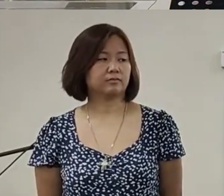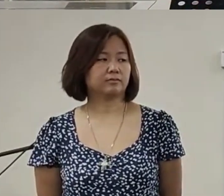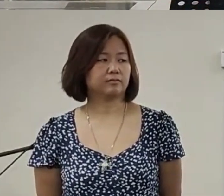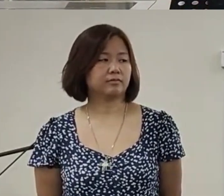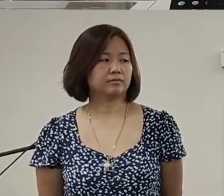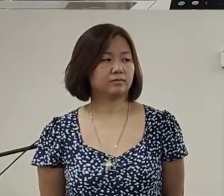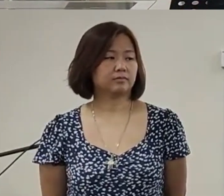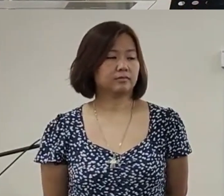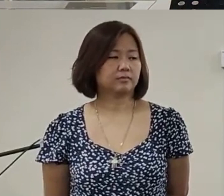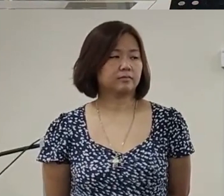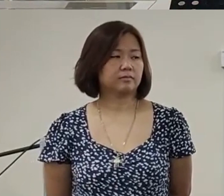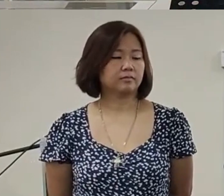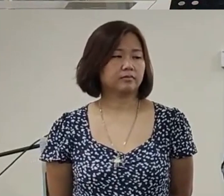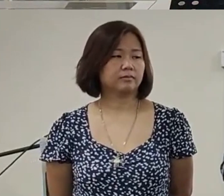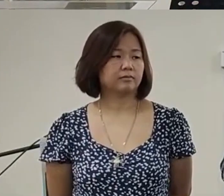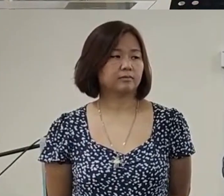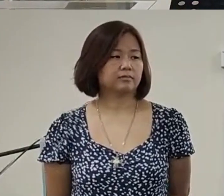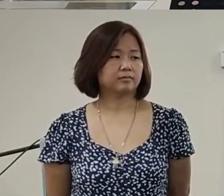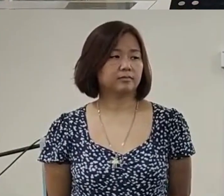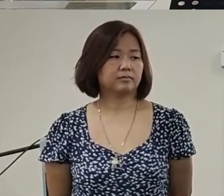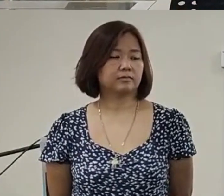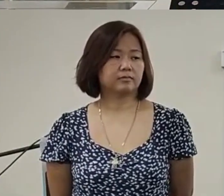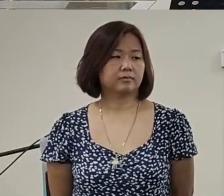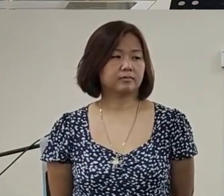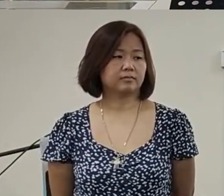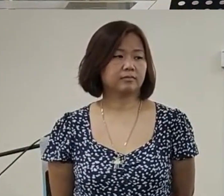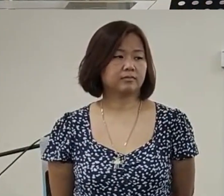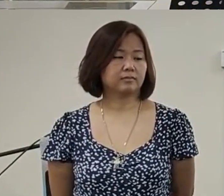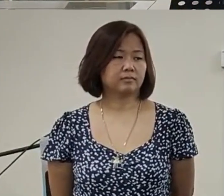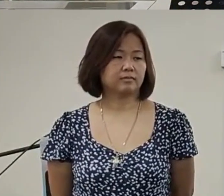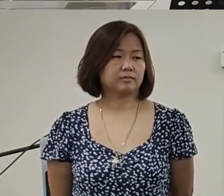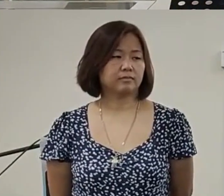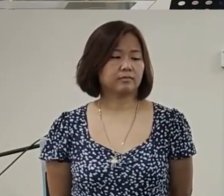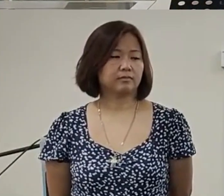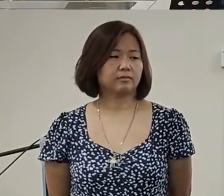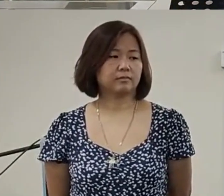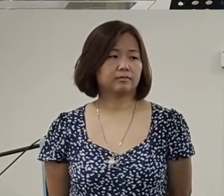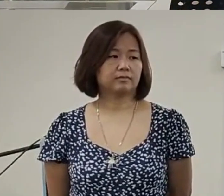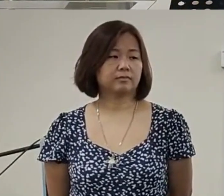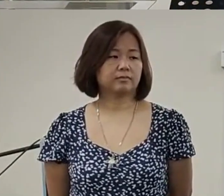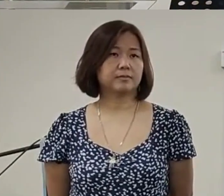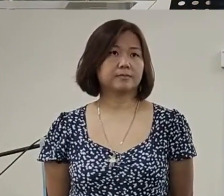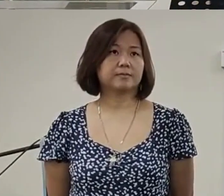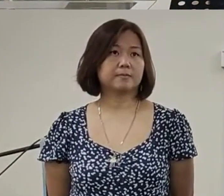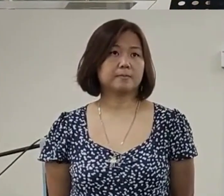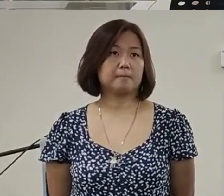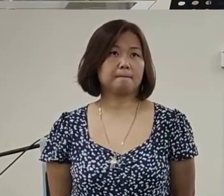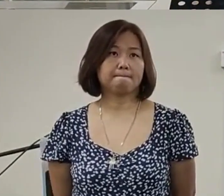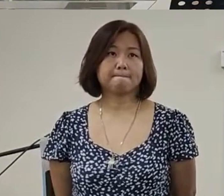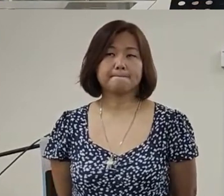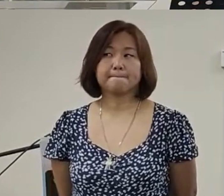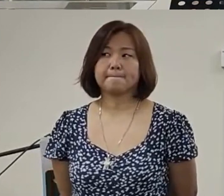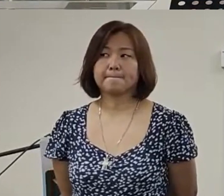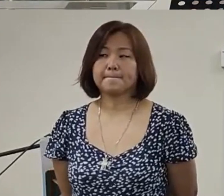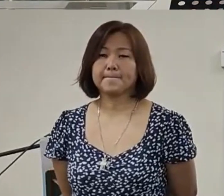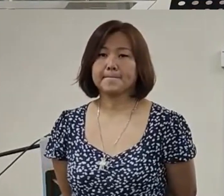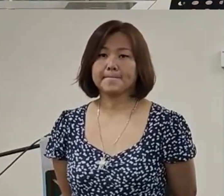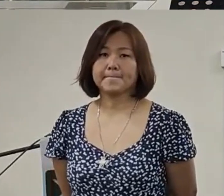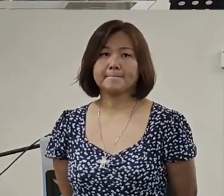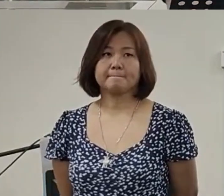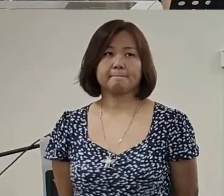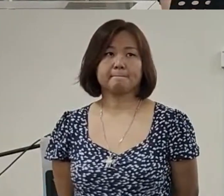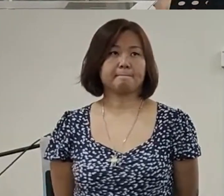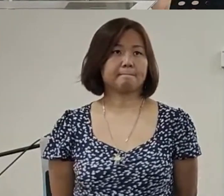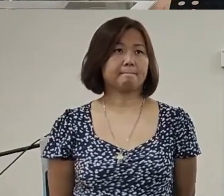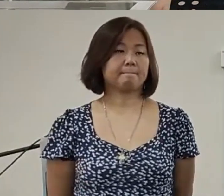搜索的时候你打的是关于孩子那么等一下你的脸书上面全部都是关于孩子的那一些资讯那么如果